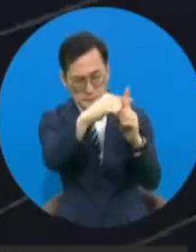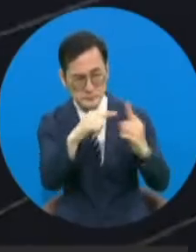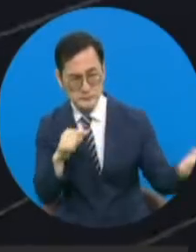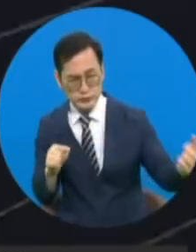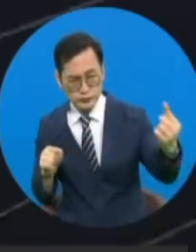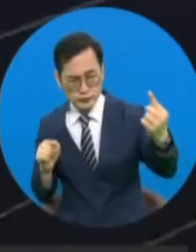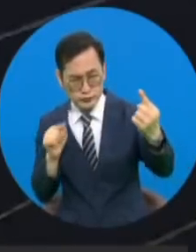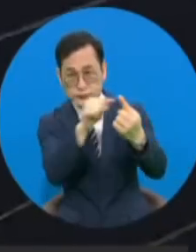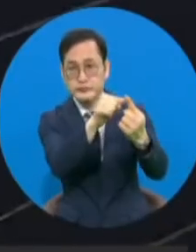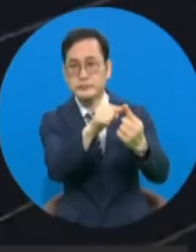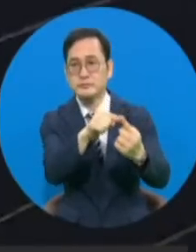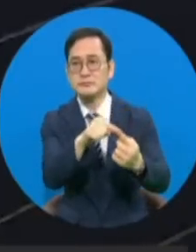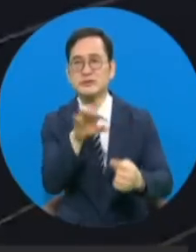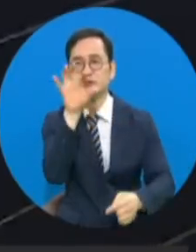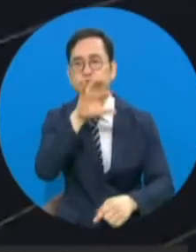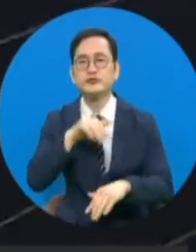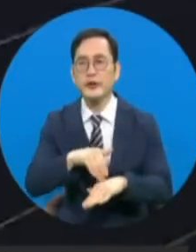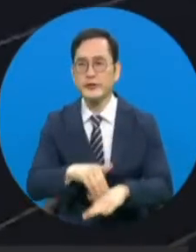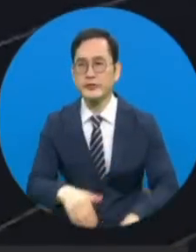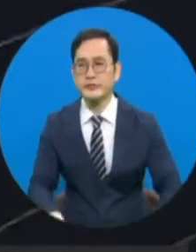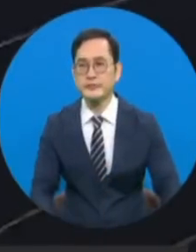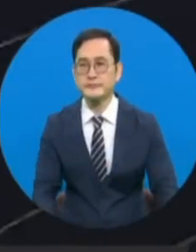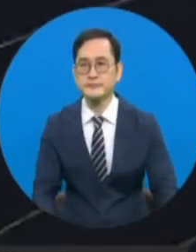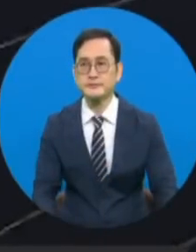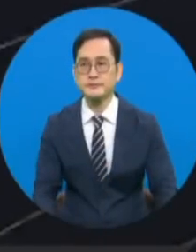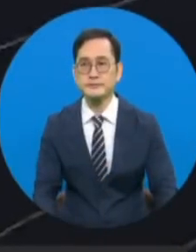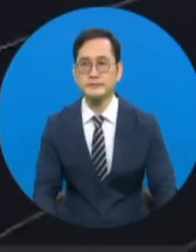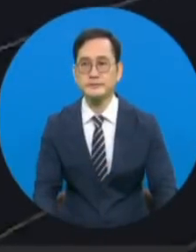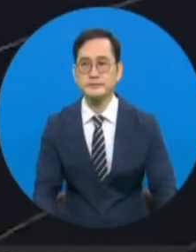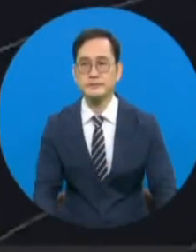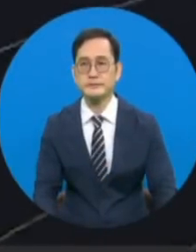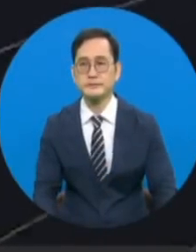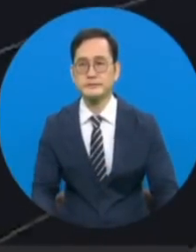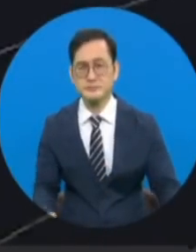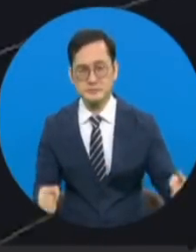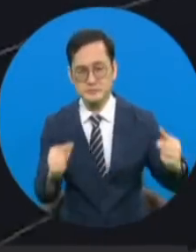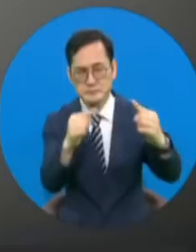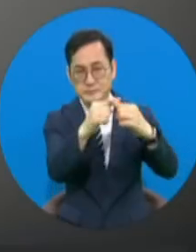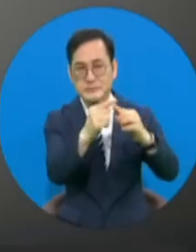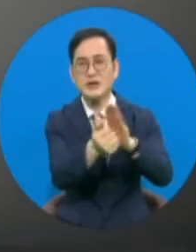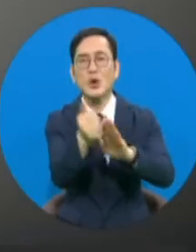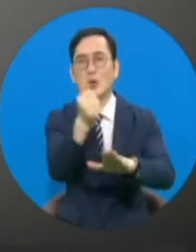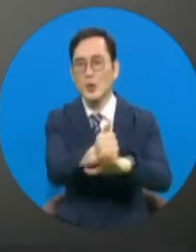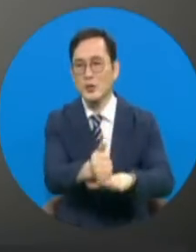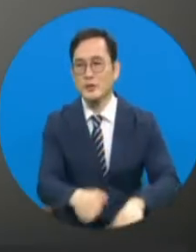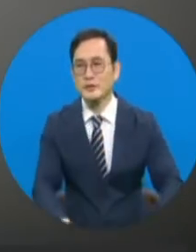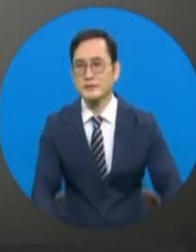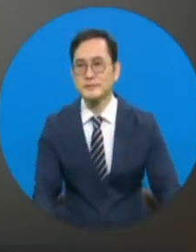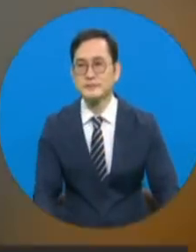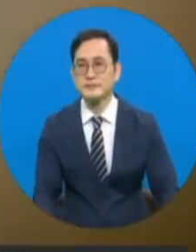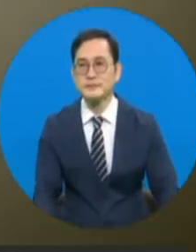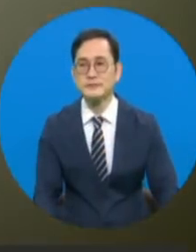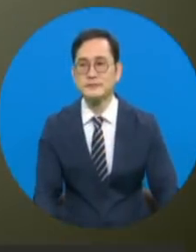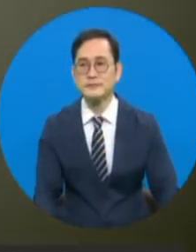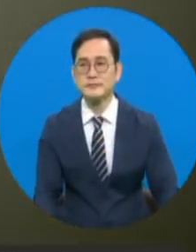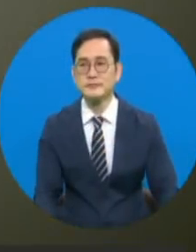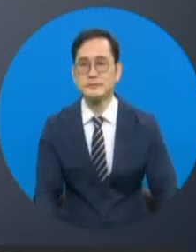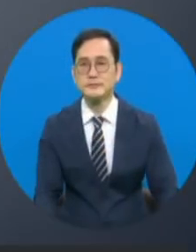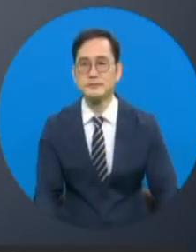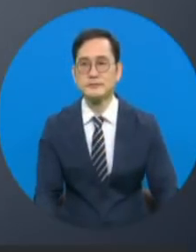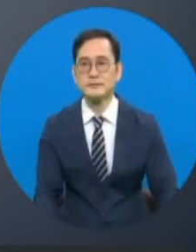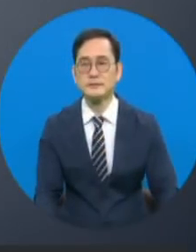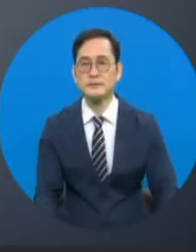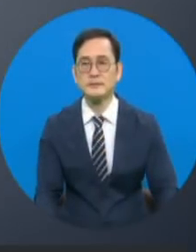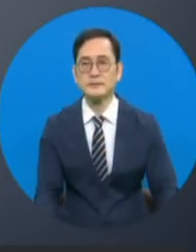격추 요격시키는 실험의 성공한 장면을 여러분께서 보고 계십니다 SM 실험 발사가